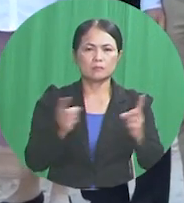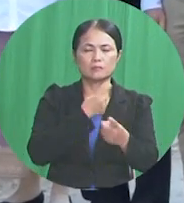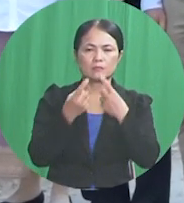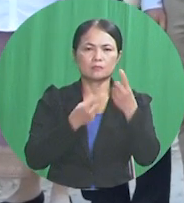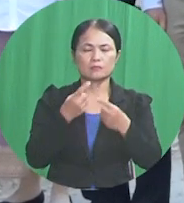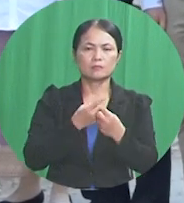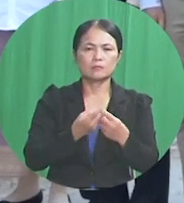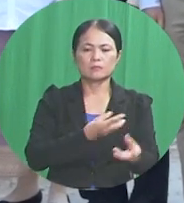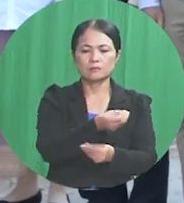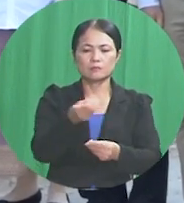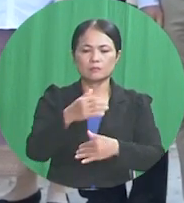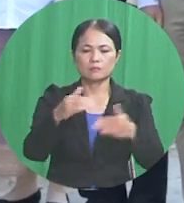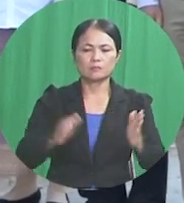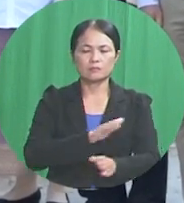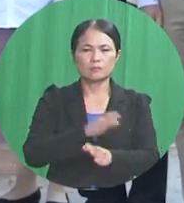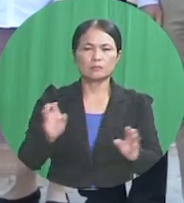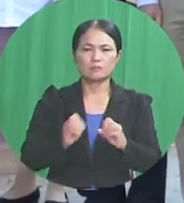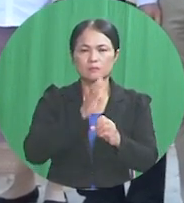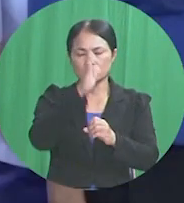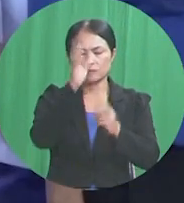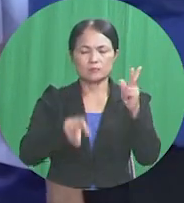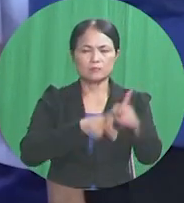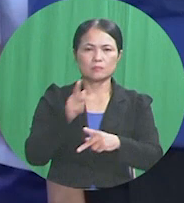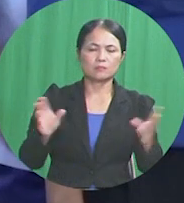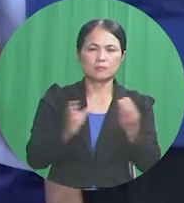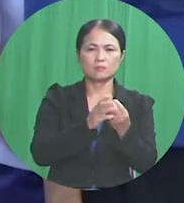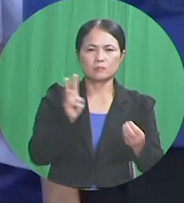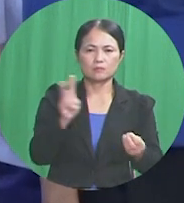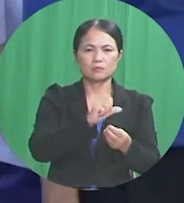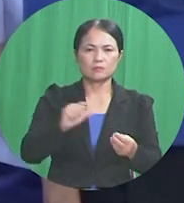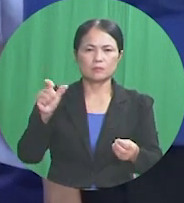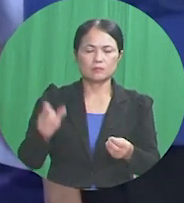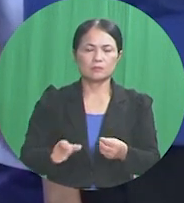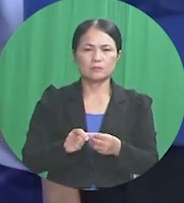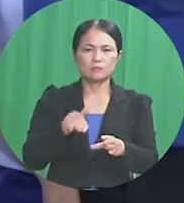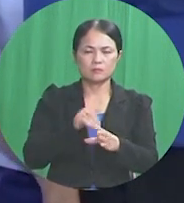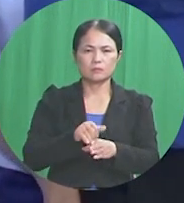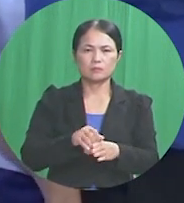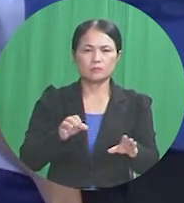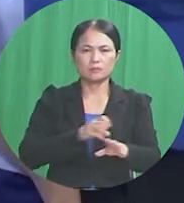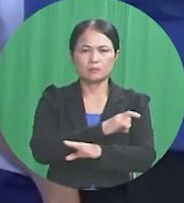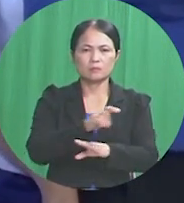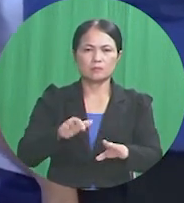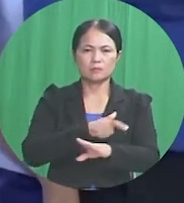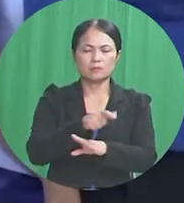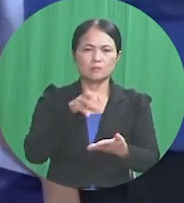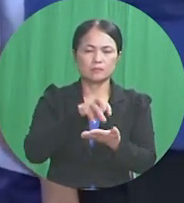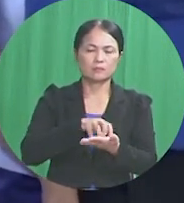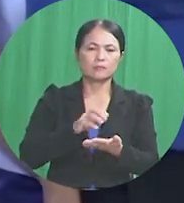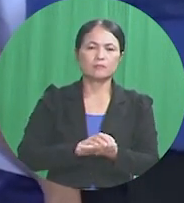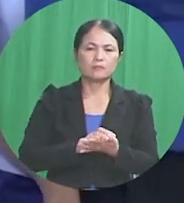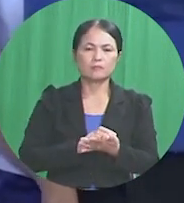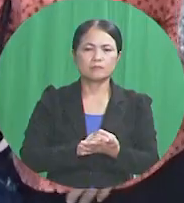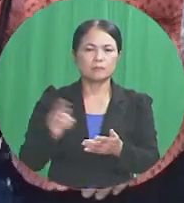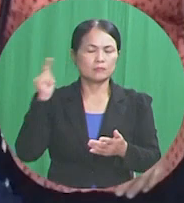ำนาลหนึ่งใจอำนาจจูนกมากำเปรียหนึ่งประชีพรสจำนวนใบรอยเนี้ยสถานคันเบียนใจริธนีพนมปิงได้